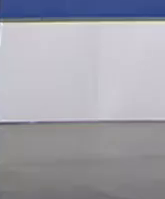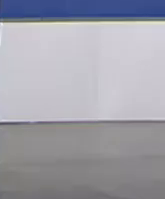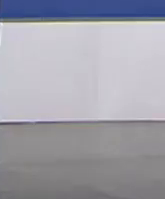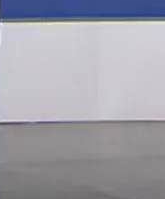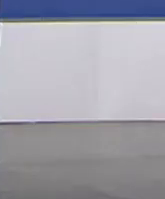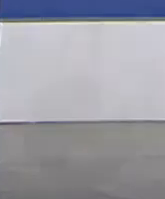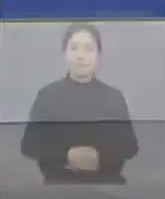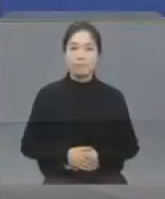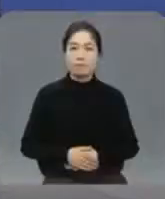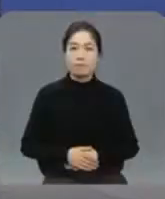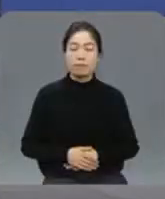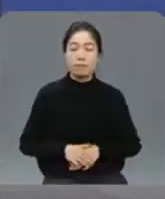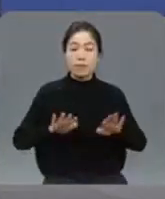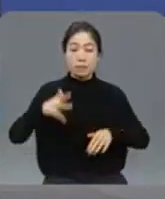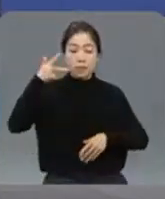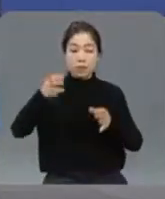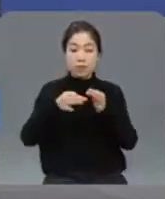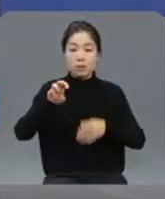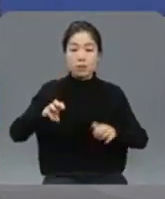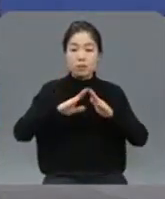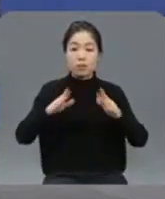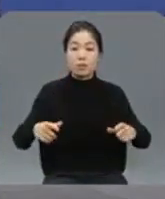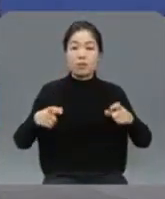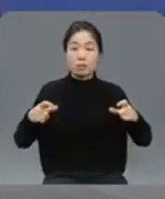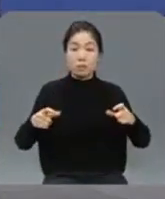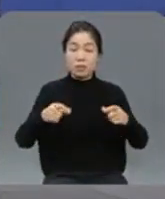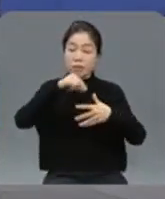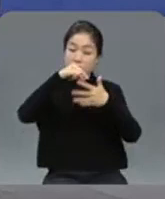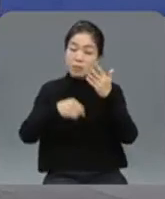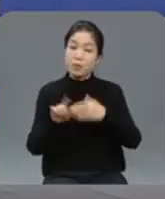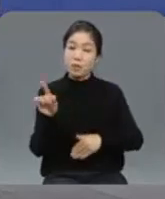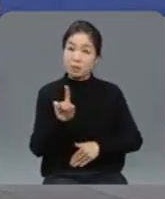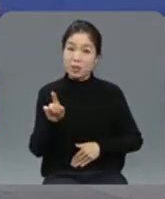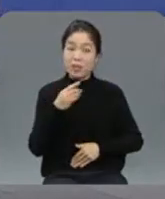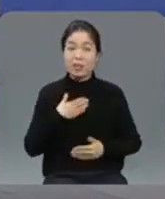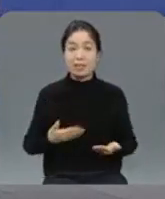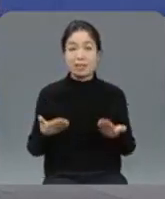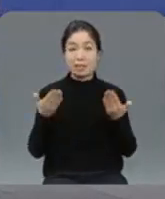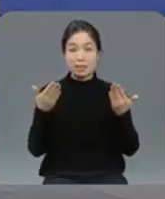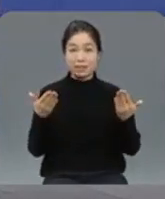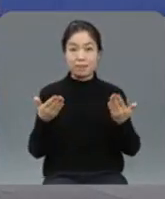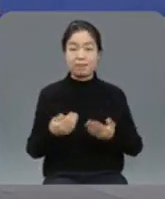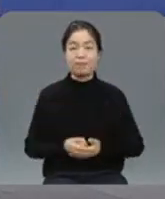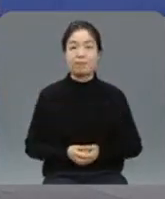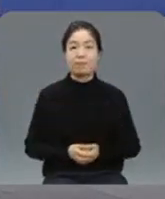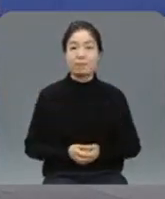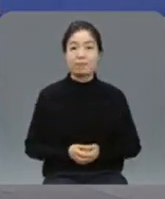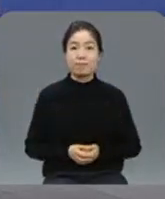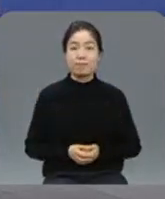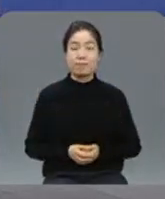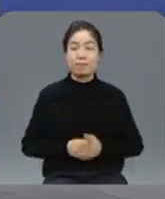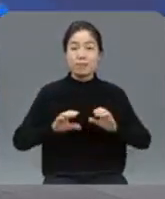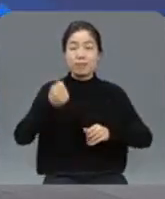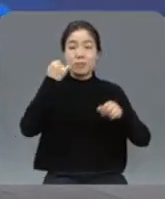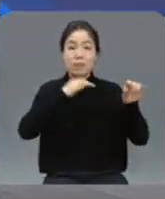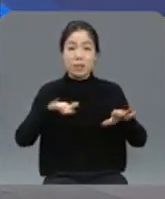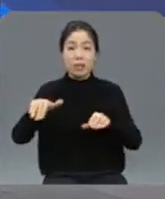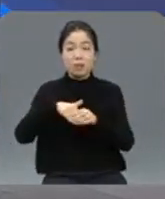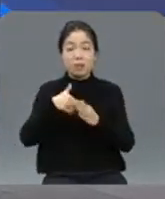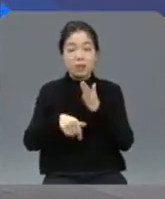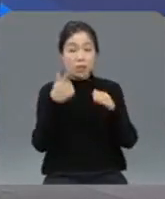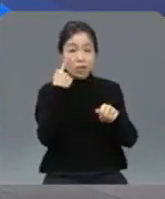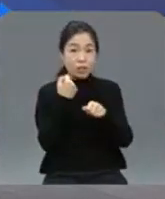있니다 이번 주 광자 전남에서는 어떤 일들이 있을까요 2주 이슈 시간입니다 국립 해양문화재